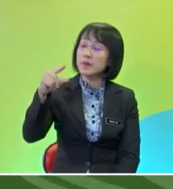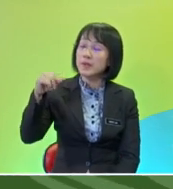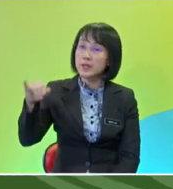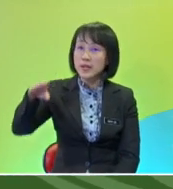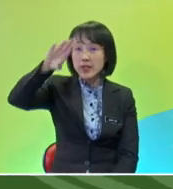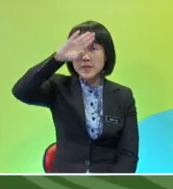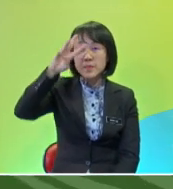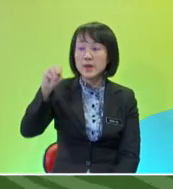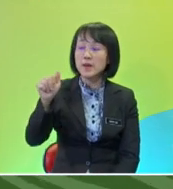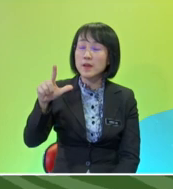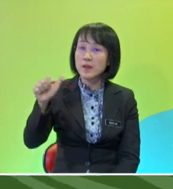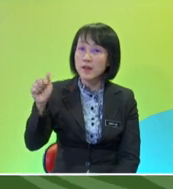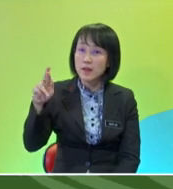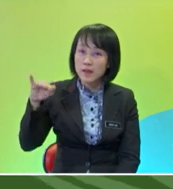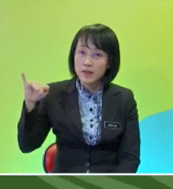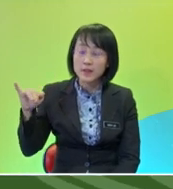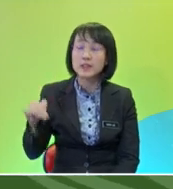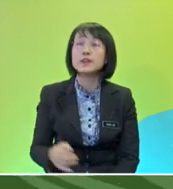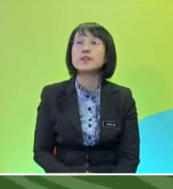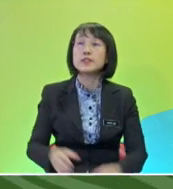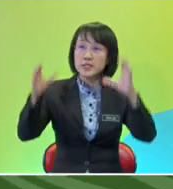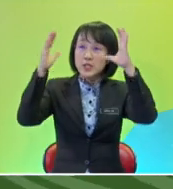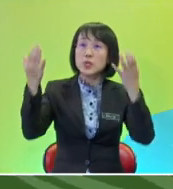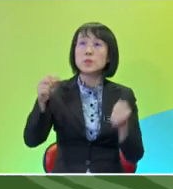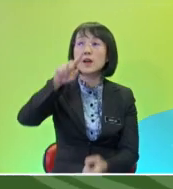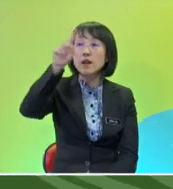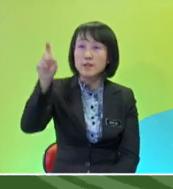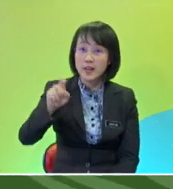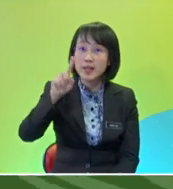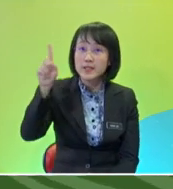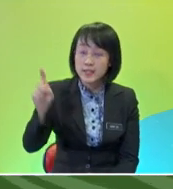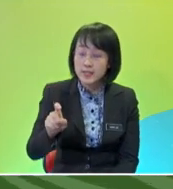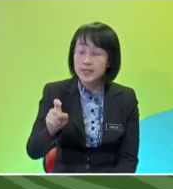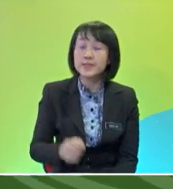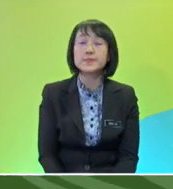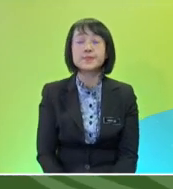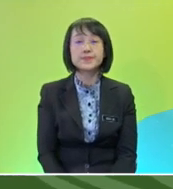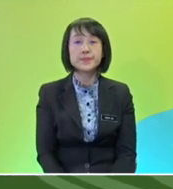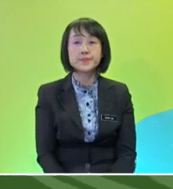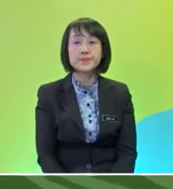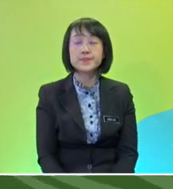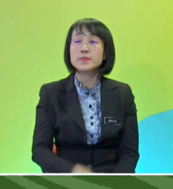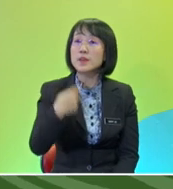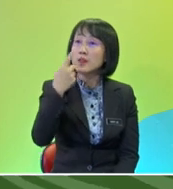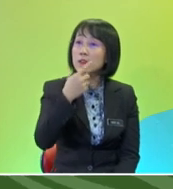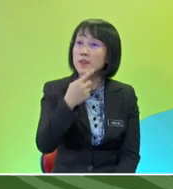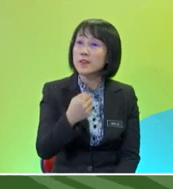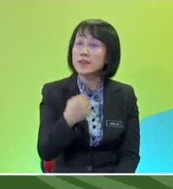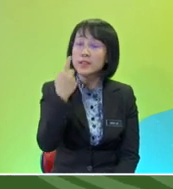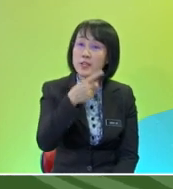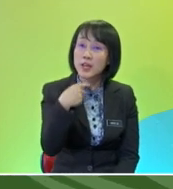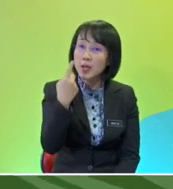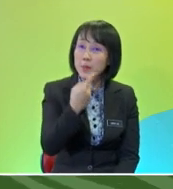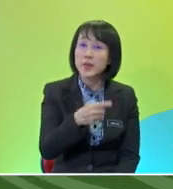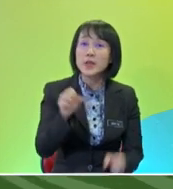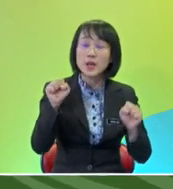di antara Siti Ruhil, Lim Pei Jun, Yashwini dengan Hazika. Okey, siapa yang